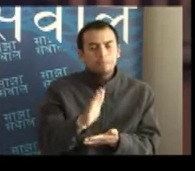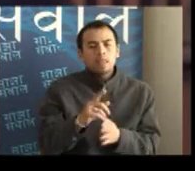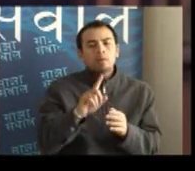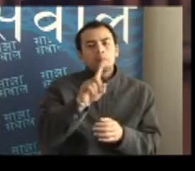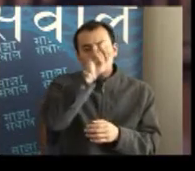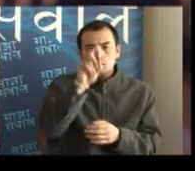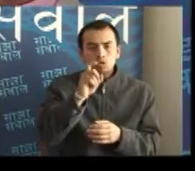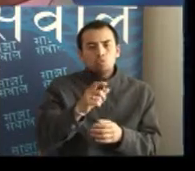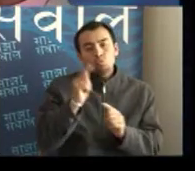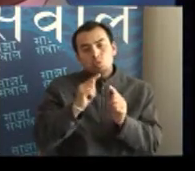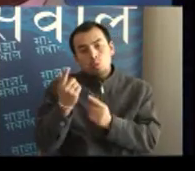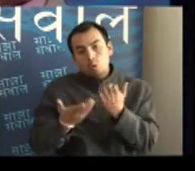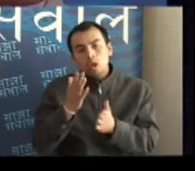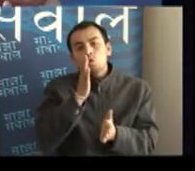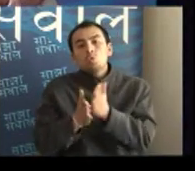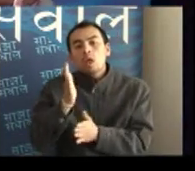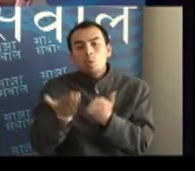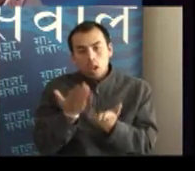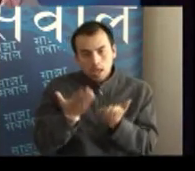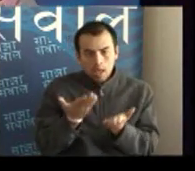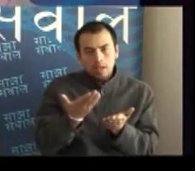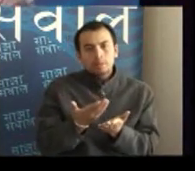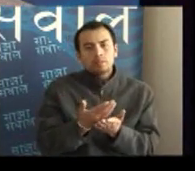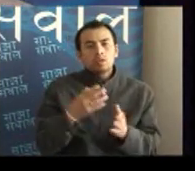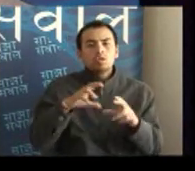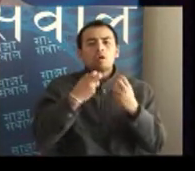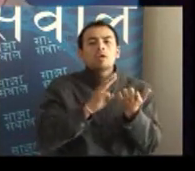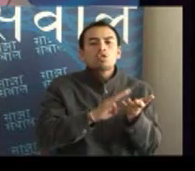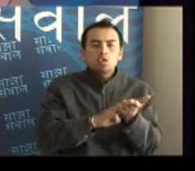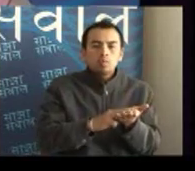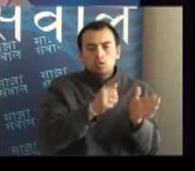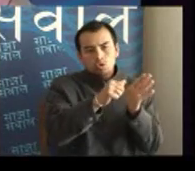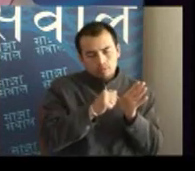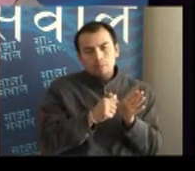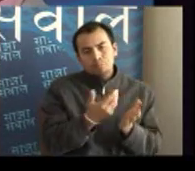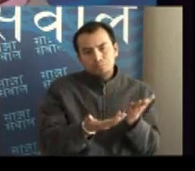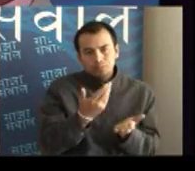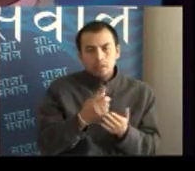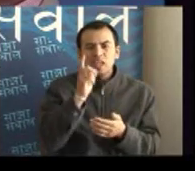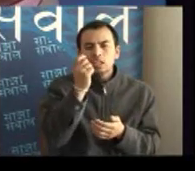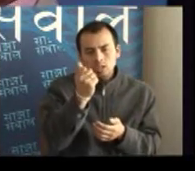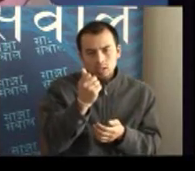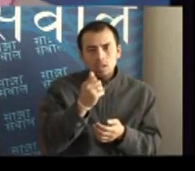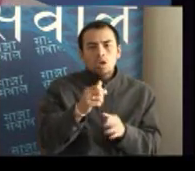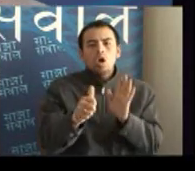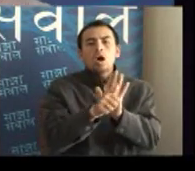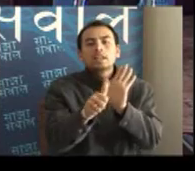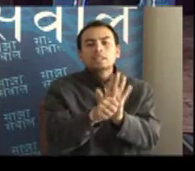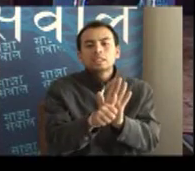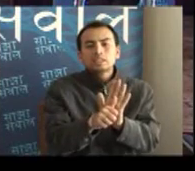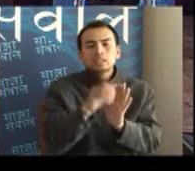प्रश्नको सायद कुनै योजनाहरू छ कि म सभासद हुनुहुन्छ उहाँबाट जवाफ लिन्छु, तर एकैछिन यहाँ अगाडि